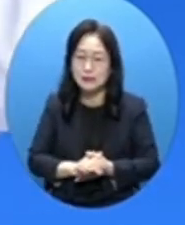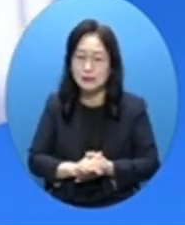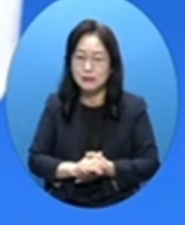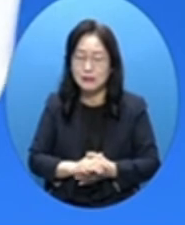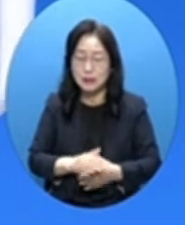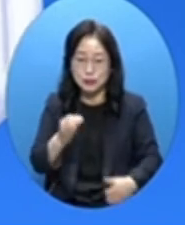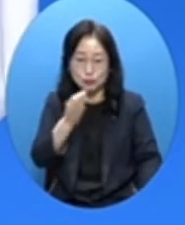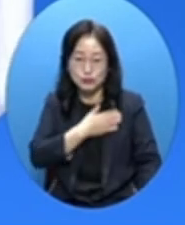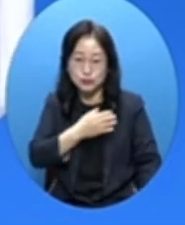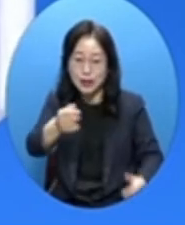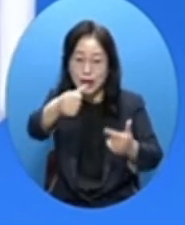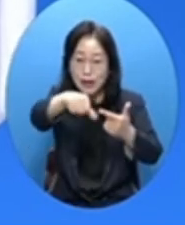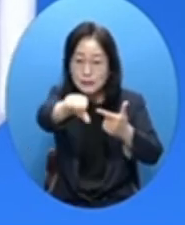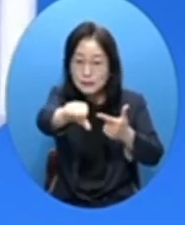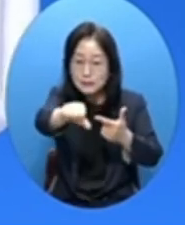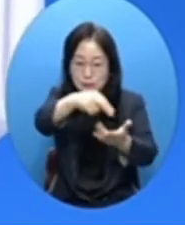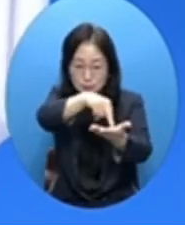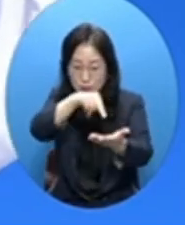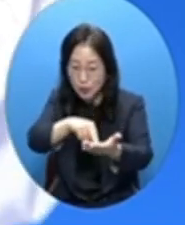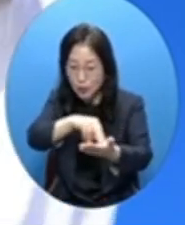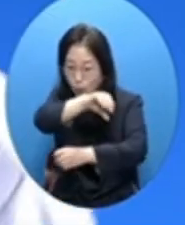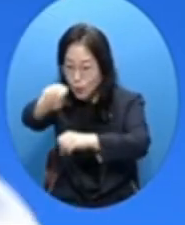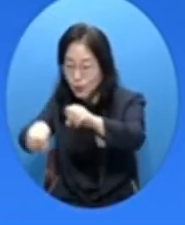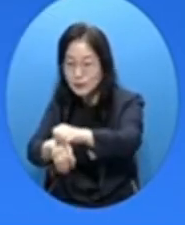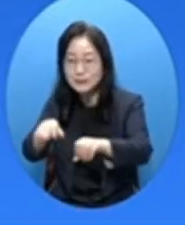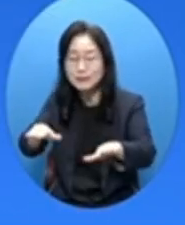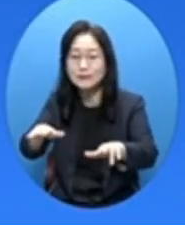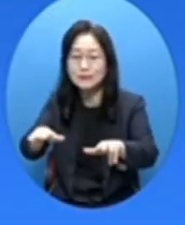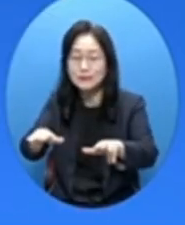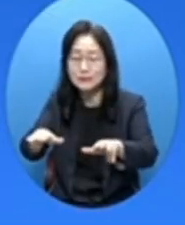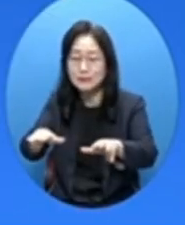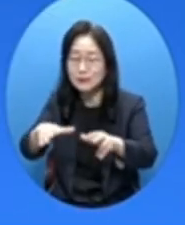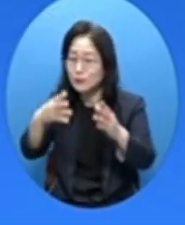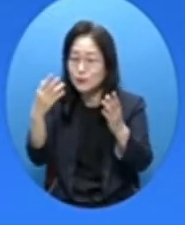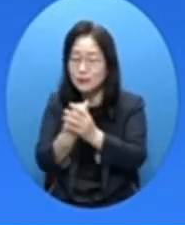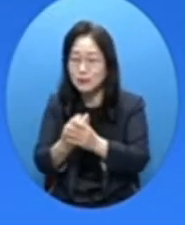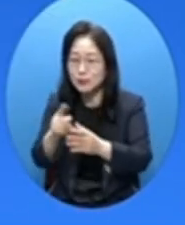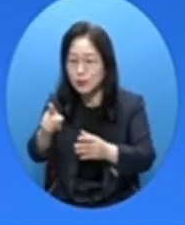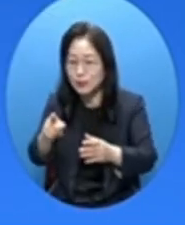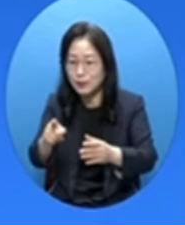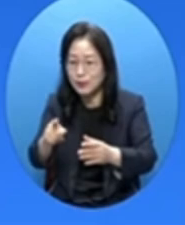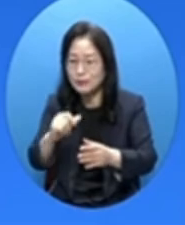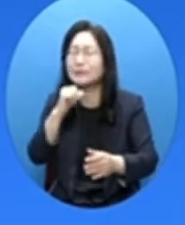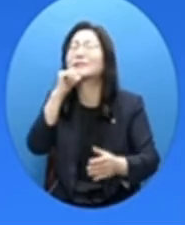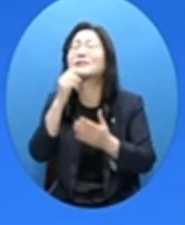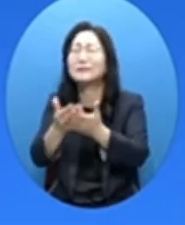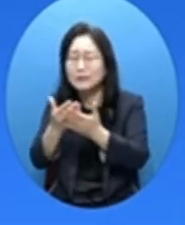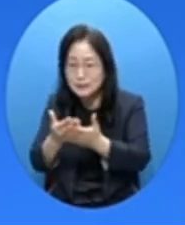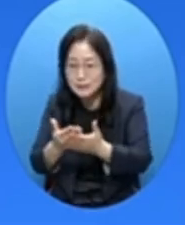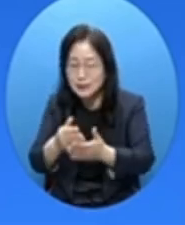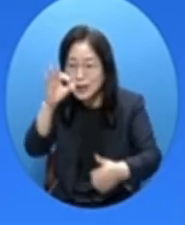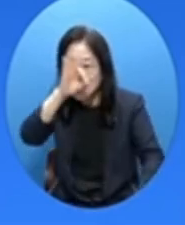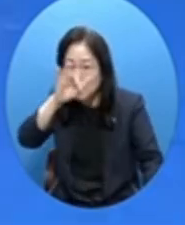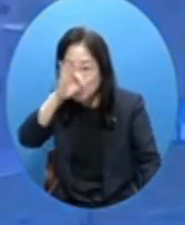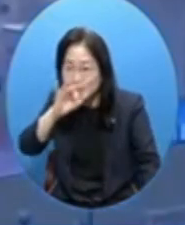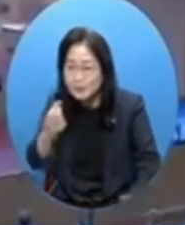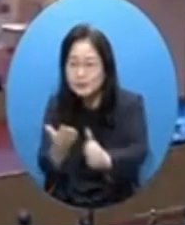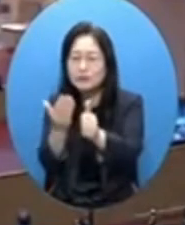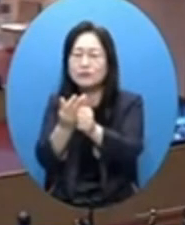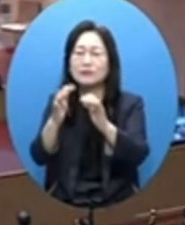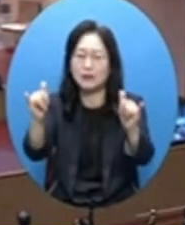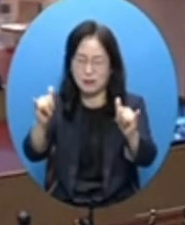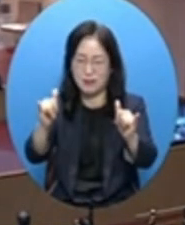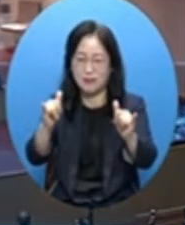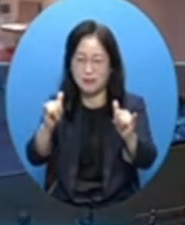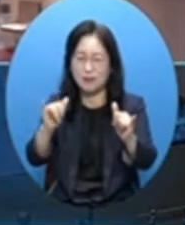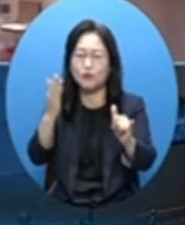부잣집 아들 신문이 어떤 그가 완전히 그 신문이 낮아지고 낮아졌어 돼지치는 자의 모습이 되었습니다